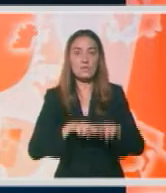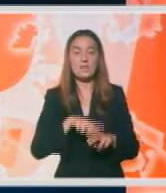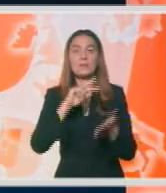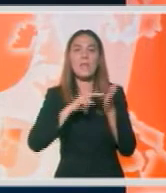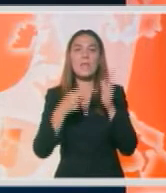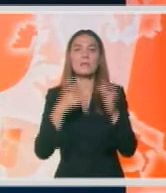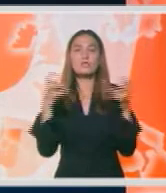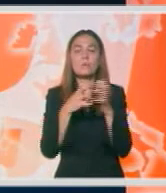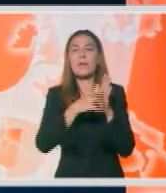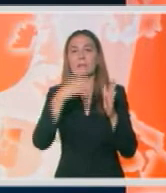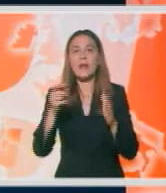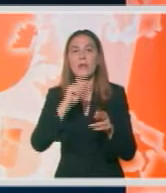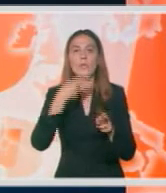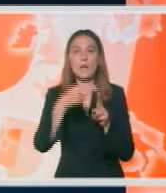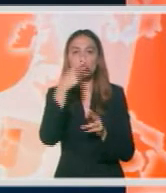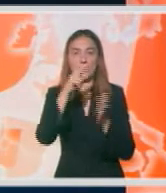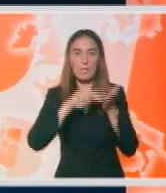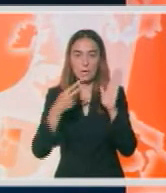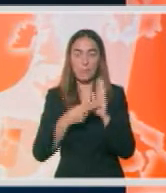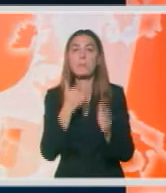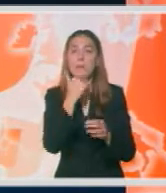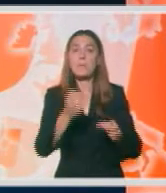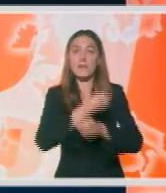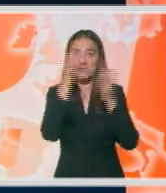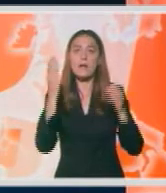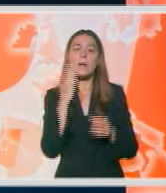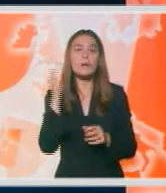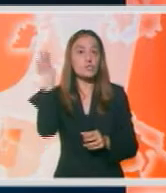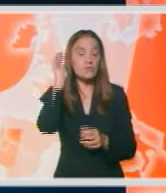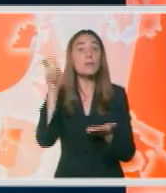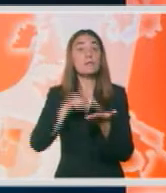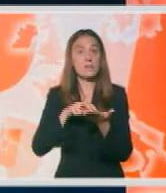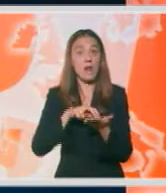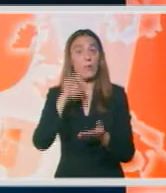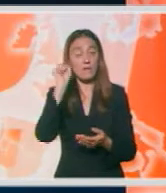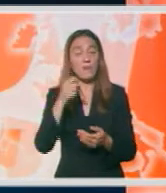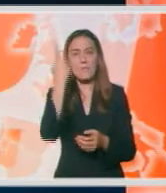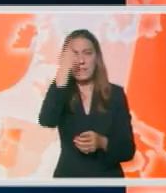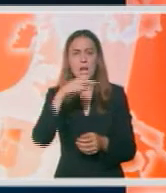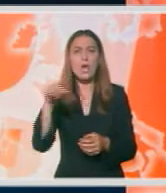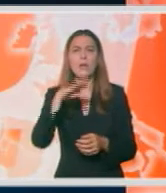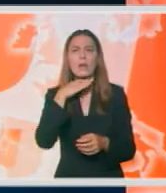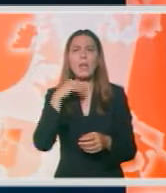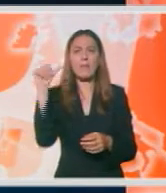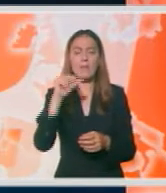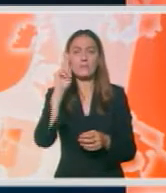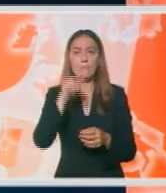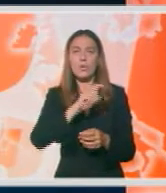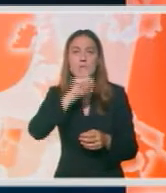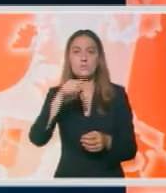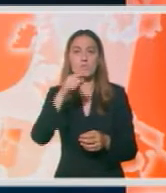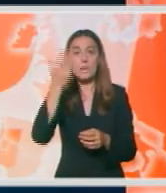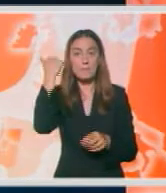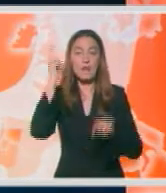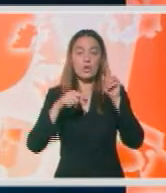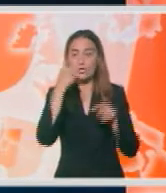tehničke ekipe trajno ne reše ovaj problem. Ipak zvaničnici američke vlade strahuju da bi milioni galona nafte mogli da iscure pre nego